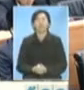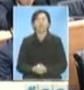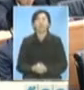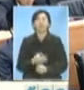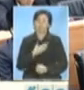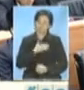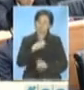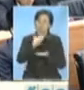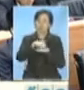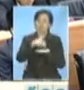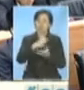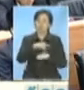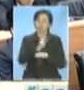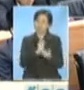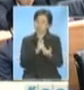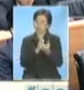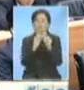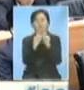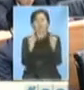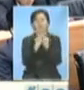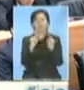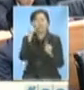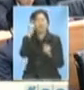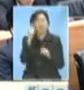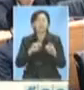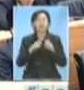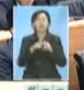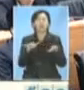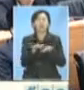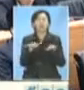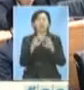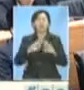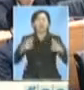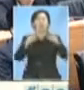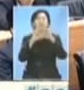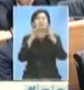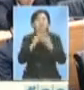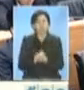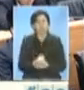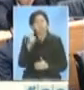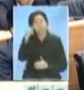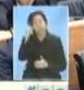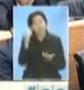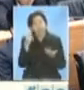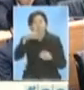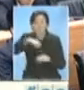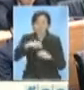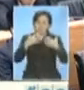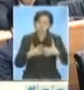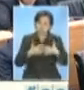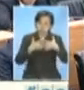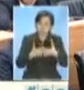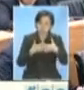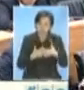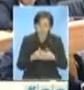ผมถึงอยากจะเรียนท่านประธานไปถึงกรรมธิการนะครับว่าดูเหมือนไม่สำคัญนะครับมองเผินๆอาจจะเห็นว่าก็เป็นแค่กรมโรงงานมีหน้าที่